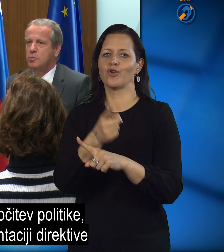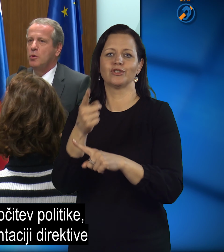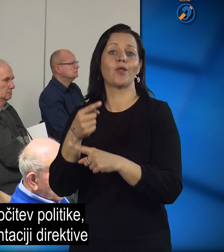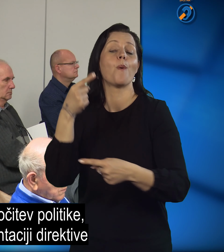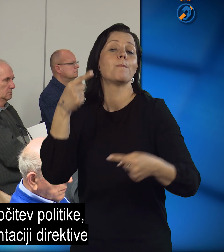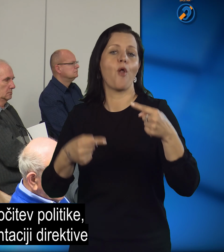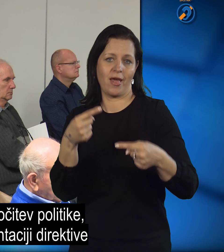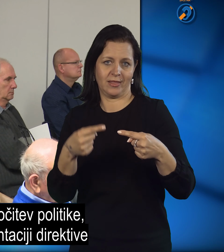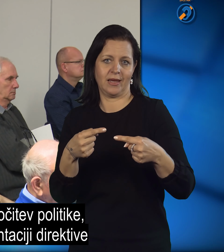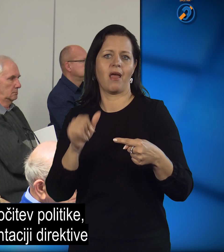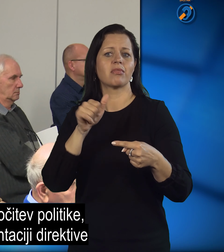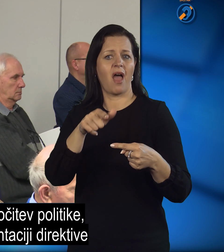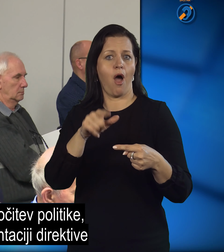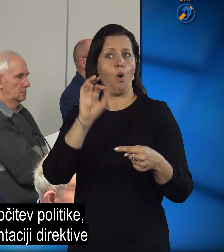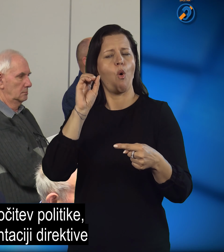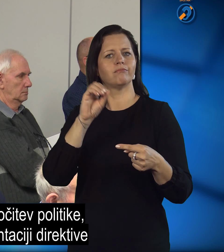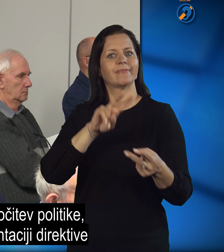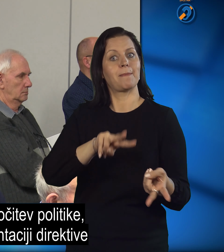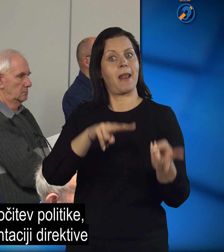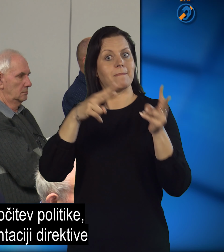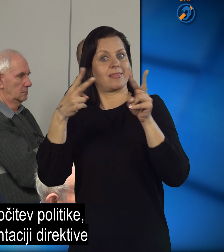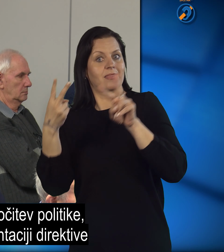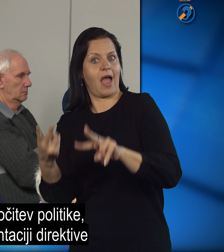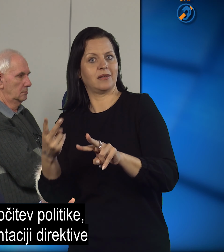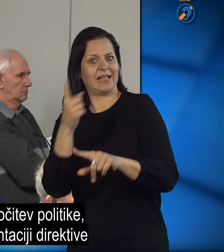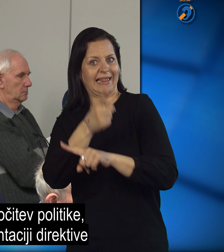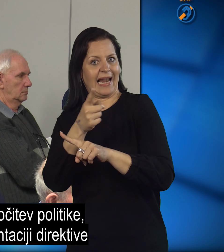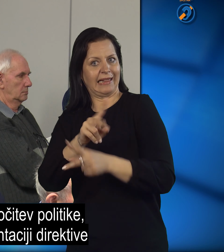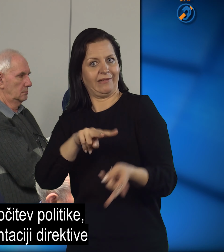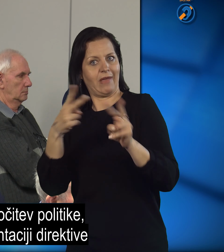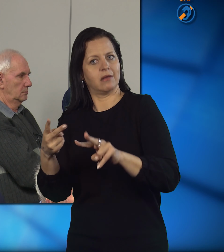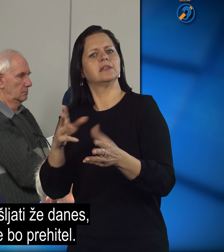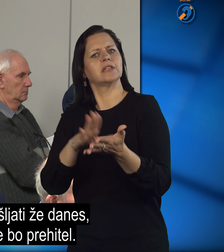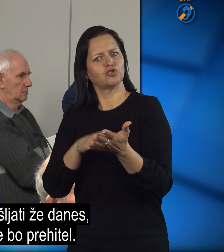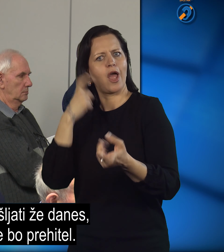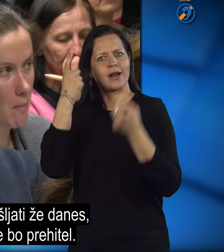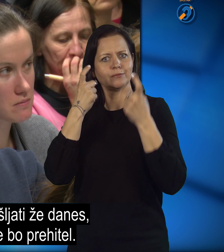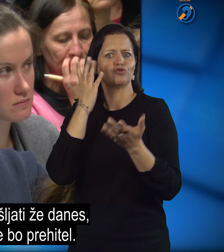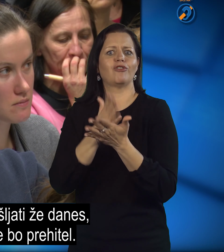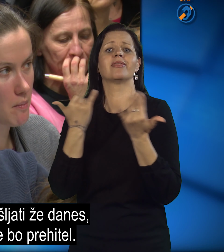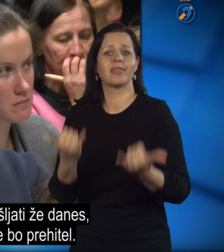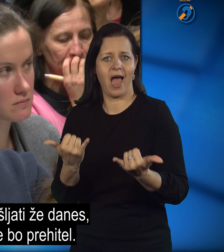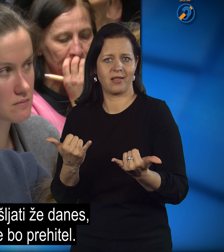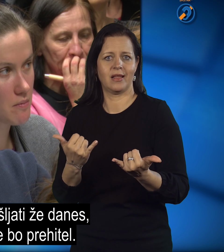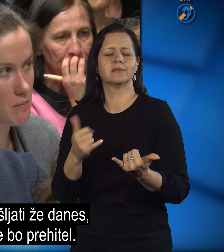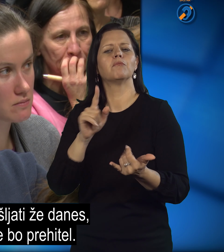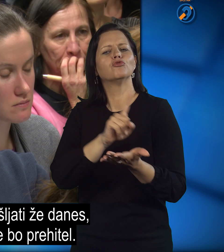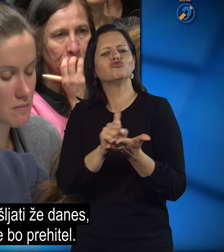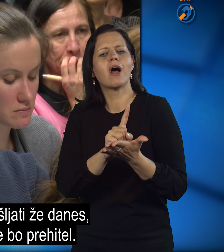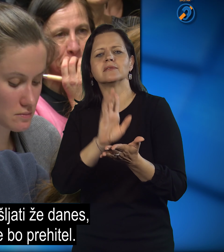da o implementaciji direktive začne razmišljati že danes, da jih čas ne bo prehitev.